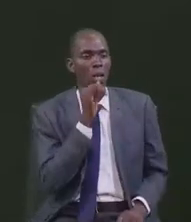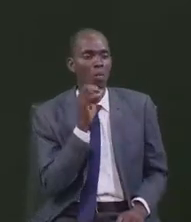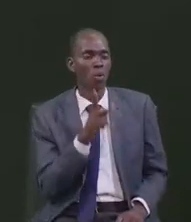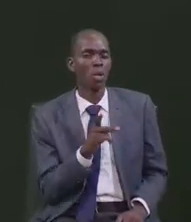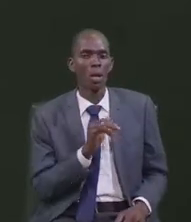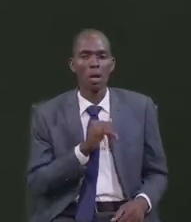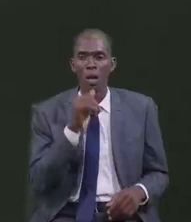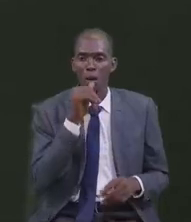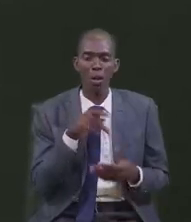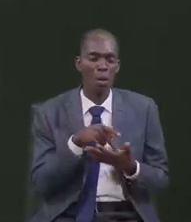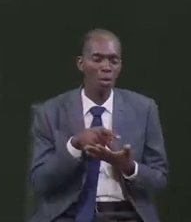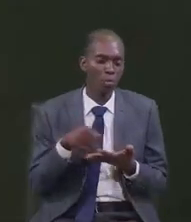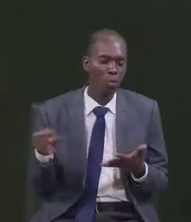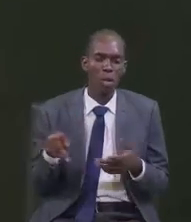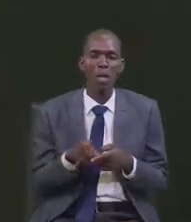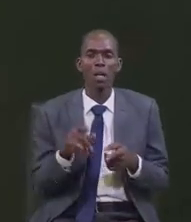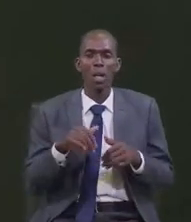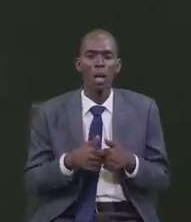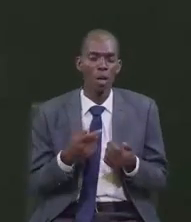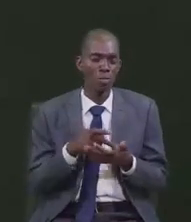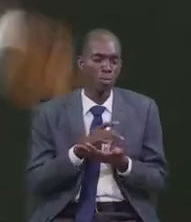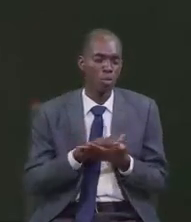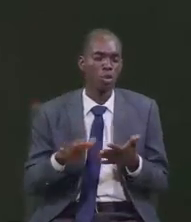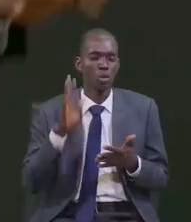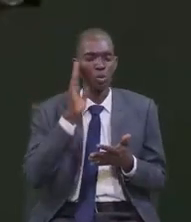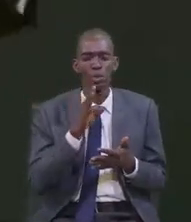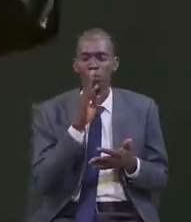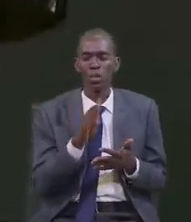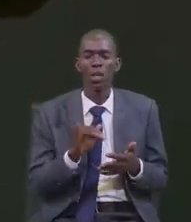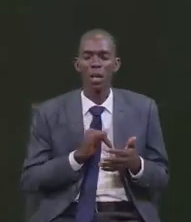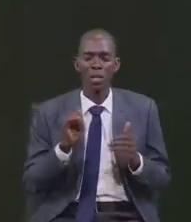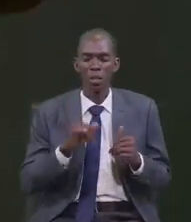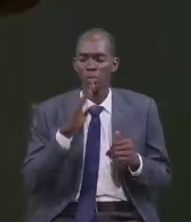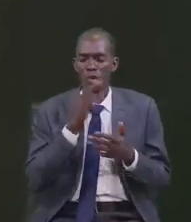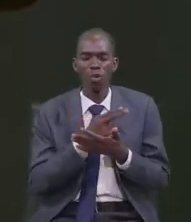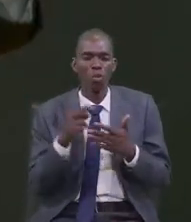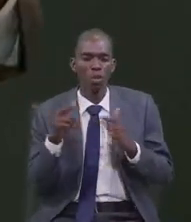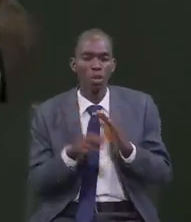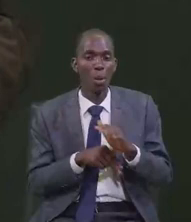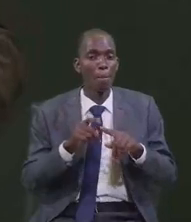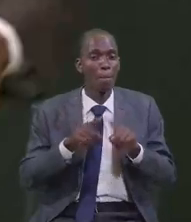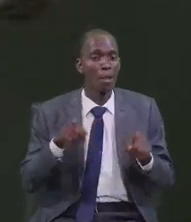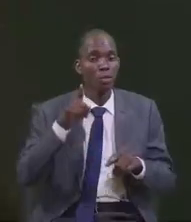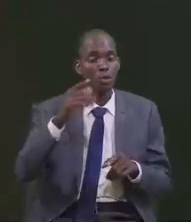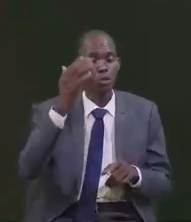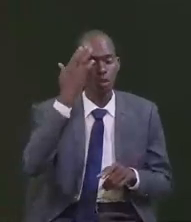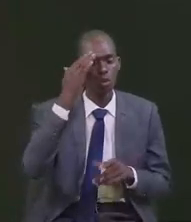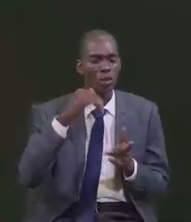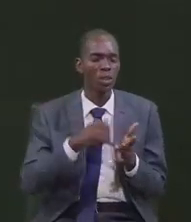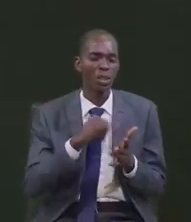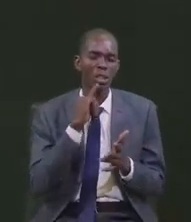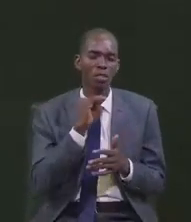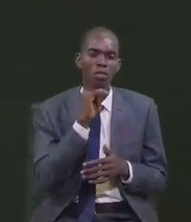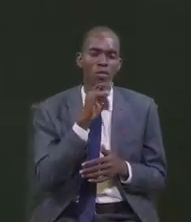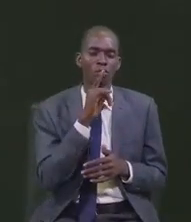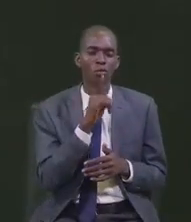je suis pur comme la pureté, je suis saint comme la sainteté. Tu sais que ce n'est pas vrai. Et la